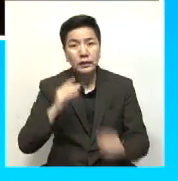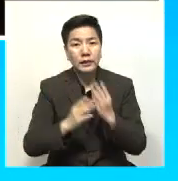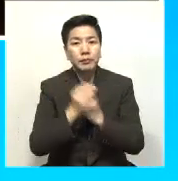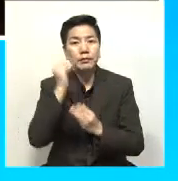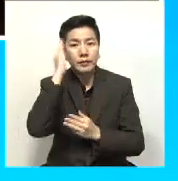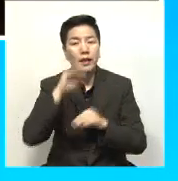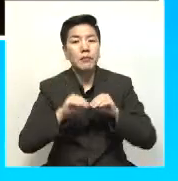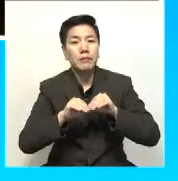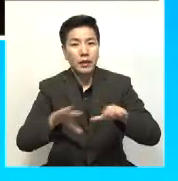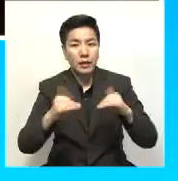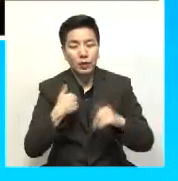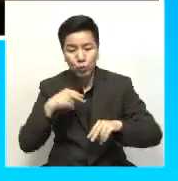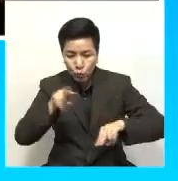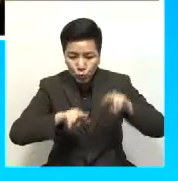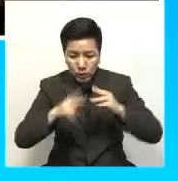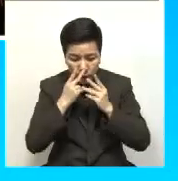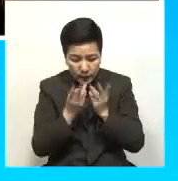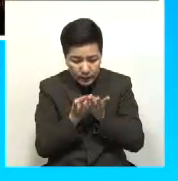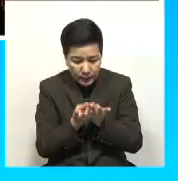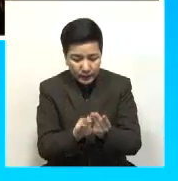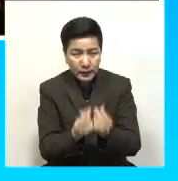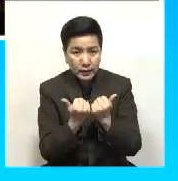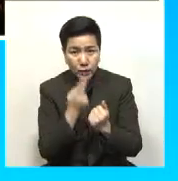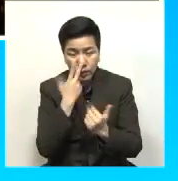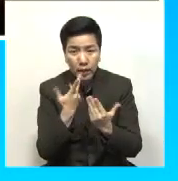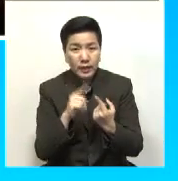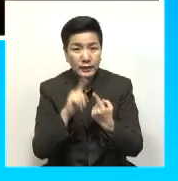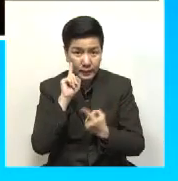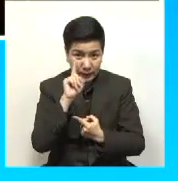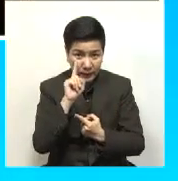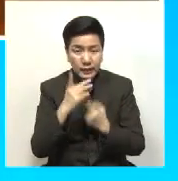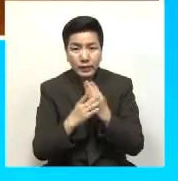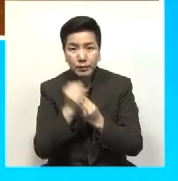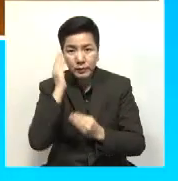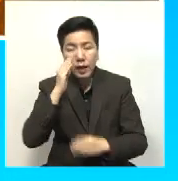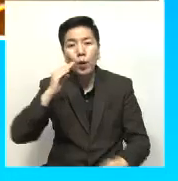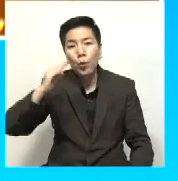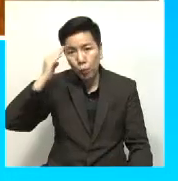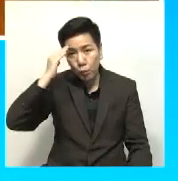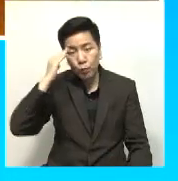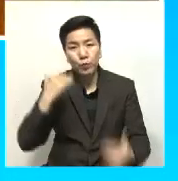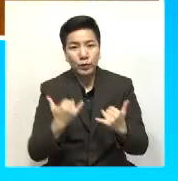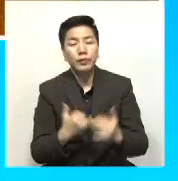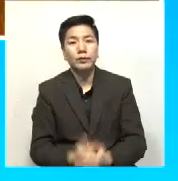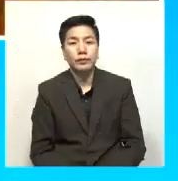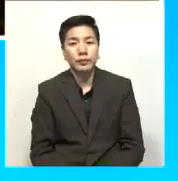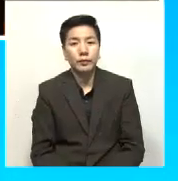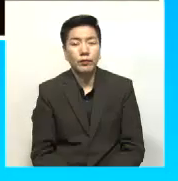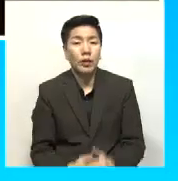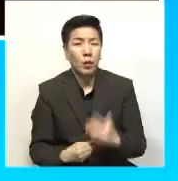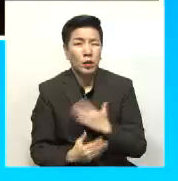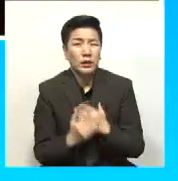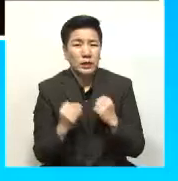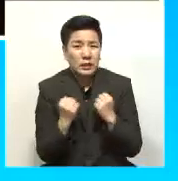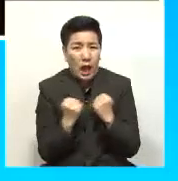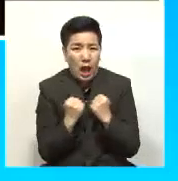าห์หน้านะตอนนี้เรากำลังตรวจเช็คอย่างละเอียดดูอีกสักระยะหนึ่งนะสัปดาห์หน้าน่าจะรู้แล้วครับผม ค่ะมีแนวโน้มว่าจะหน